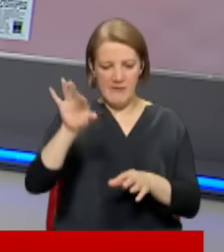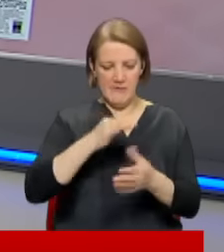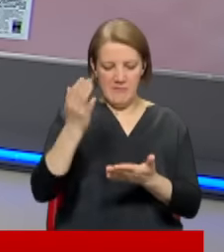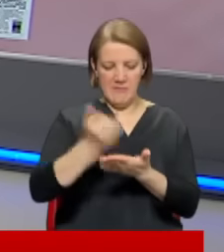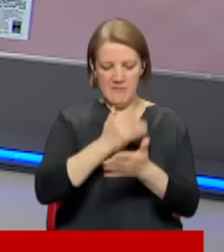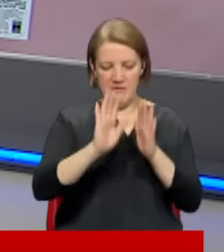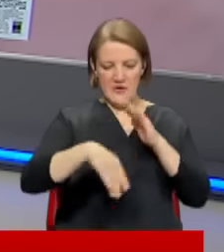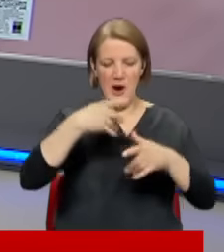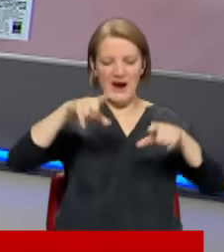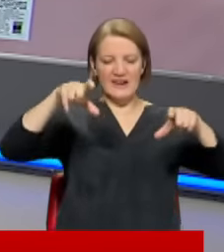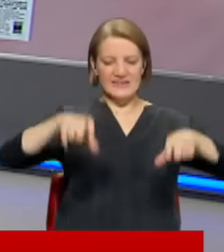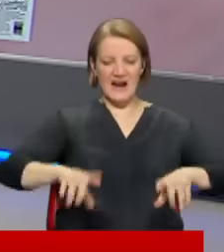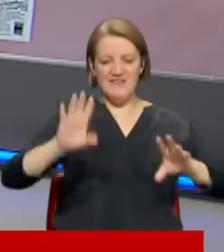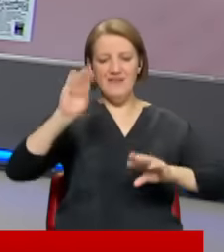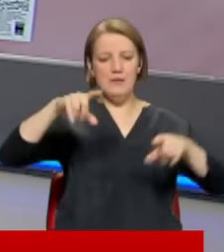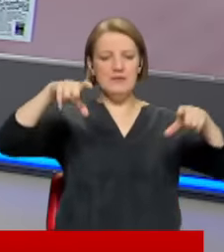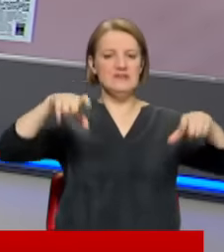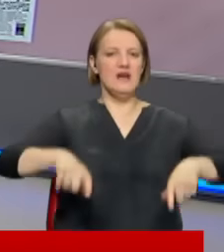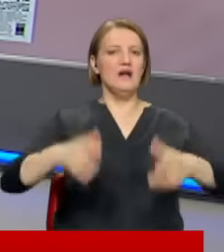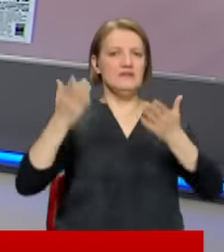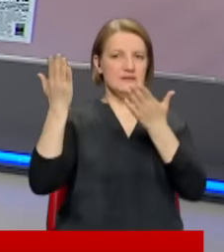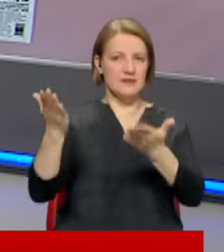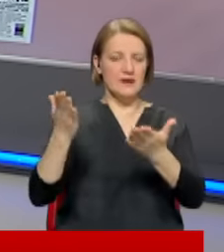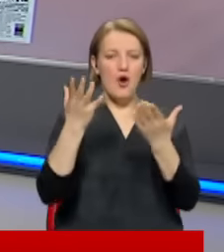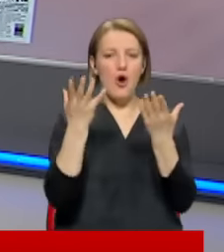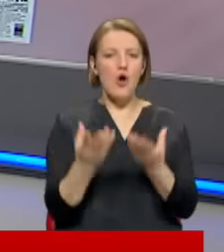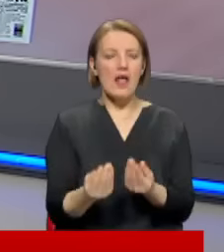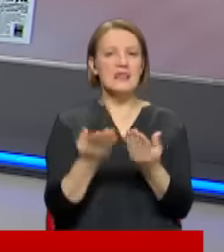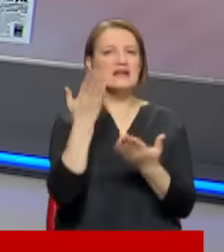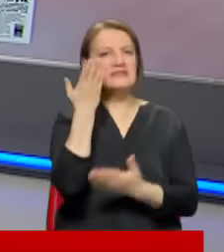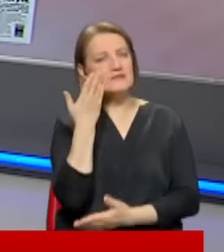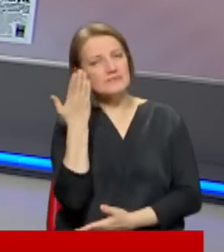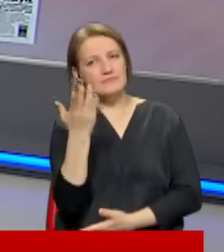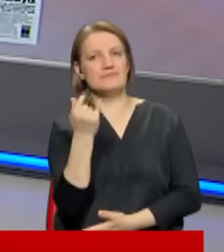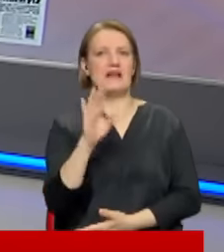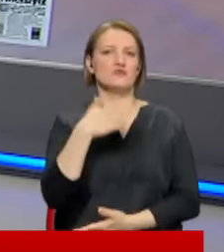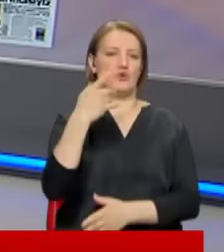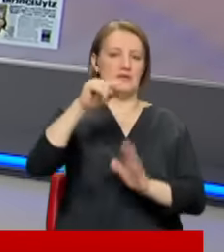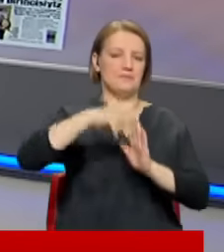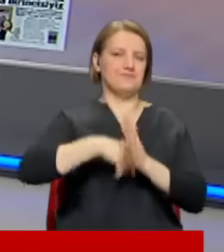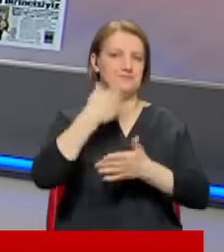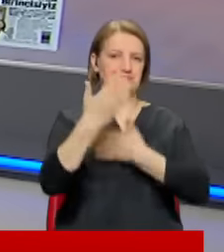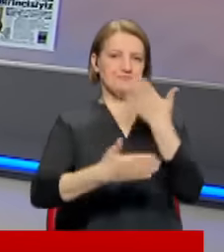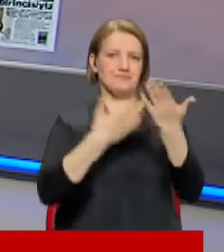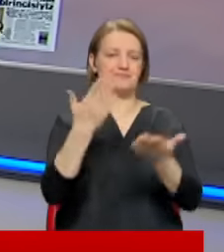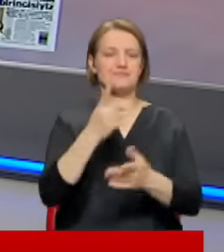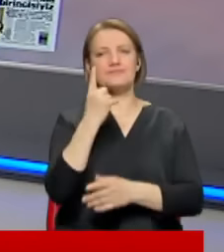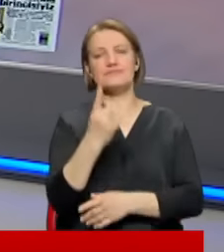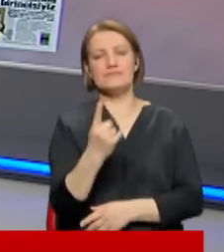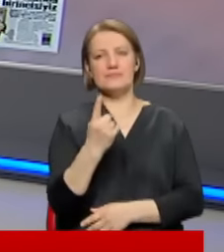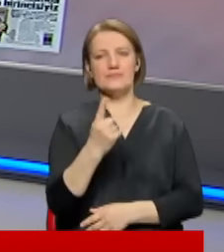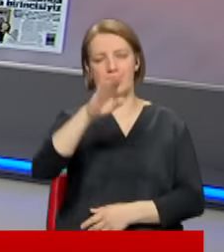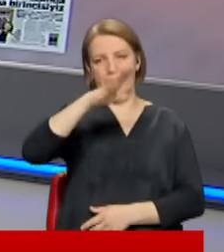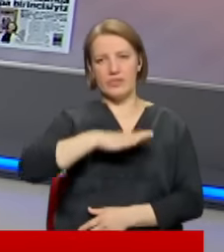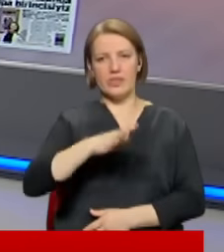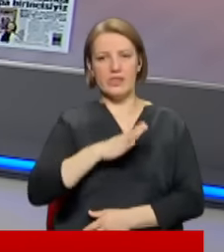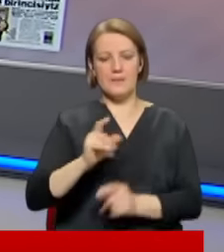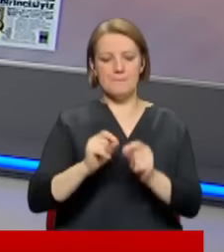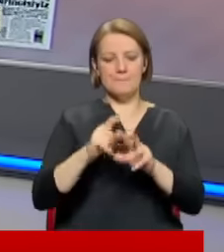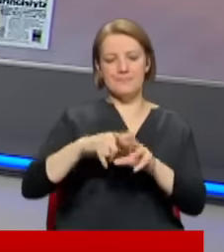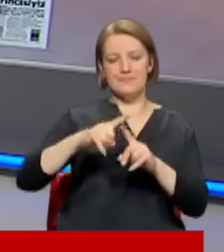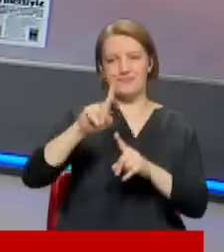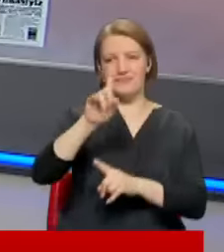sonra stadyumda, Fenerbahçe stadyumunda olanlar, izlenimler birazdan gelecek ekranlarınıza. Bir de İsterseniz bir batıya